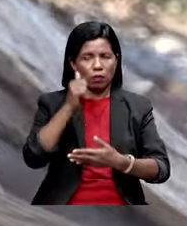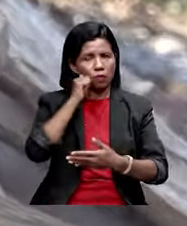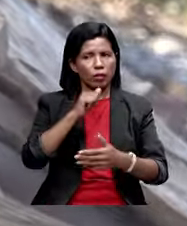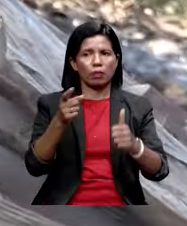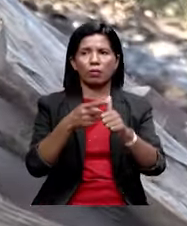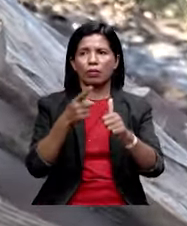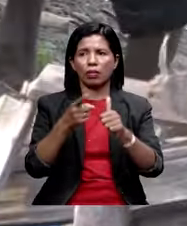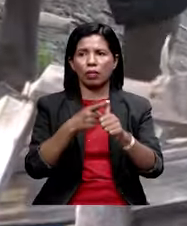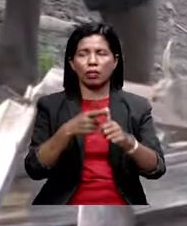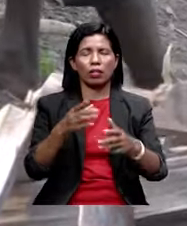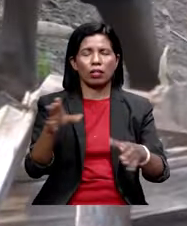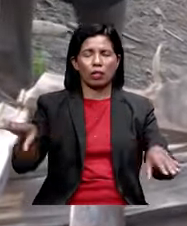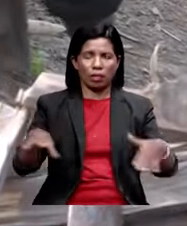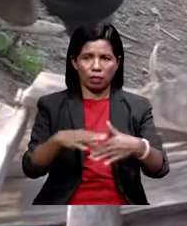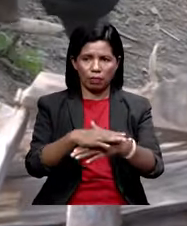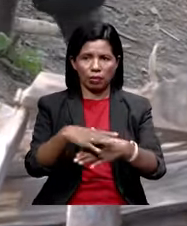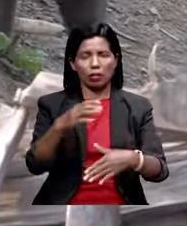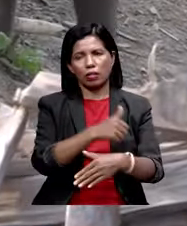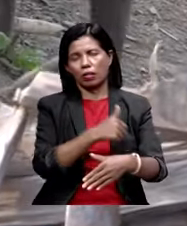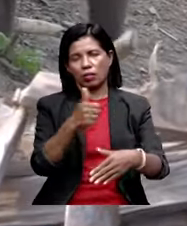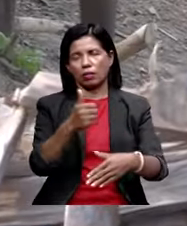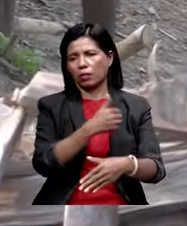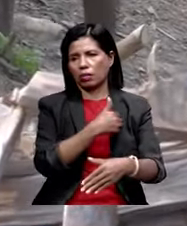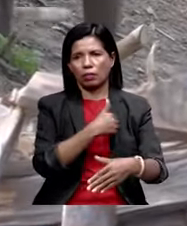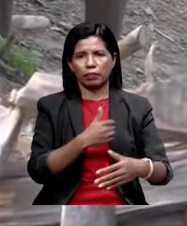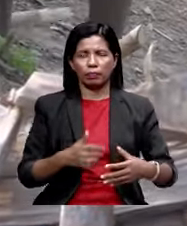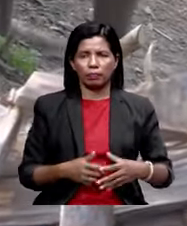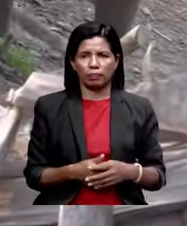dahuluk maka forma na familia no selok sedau.